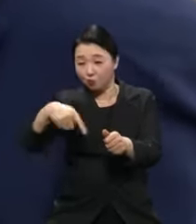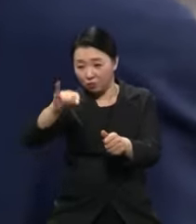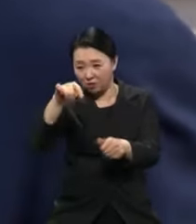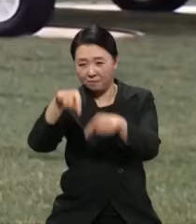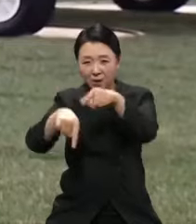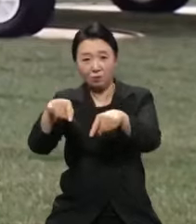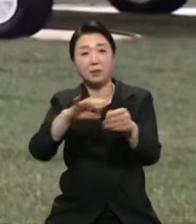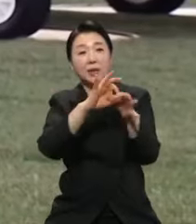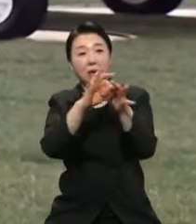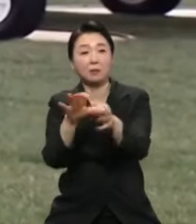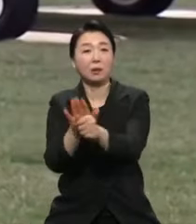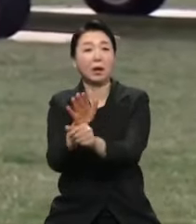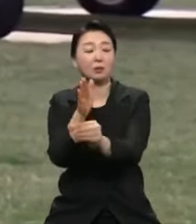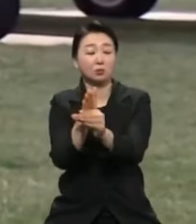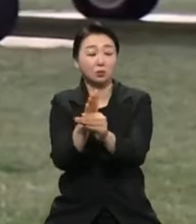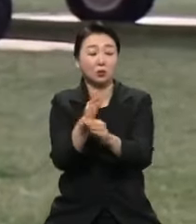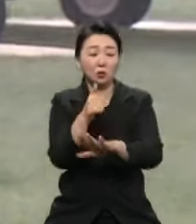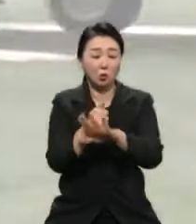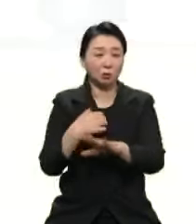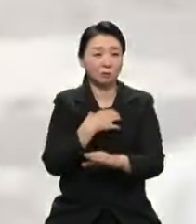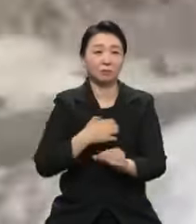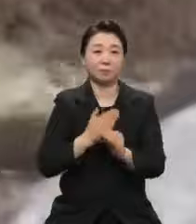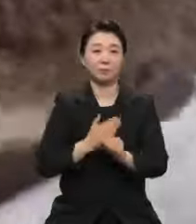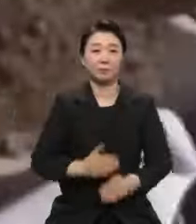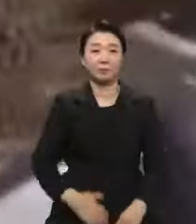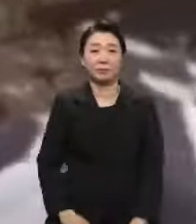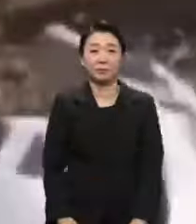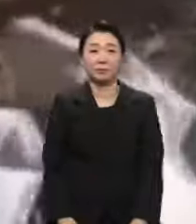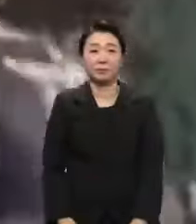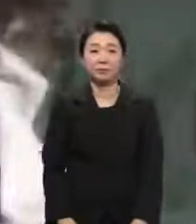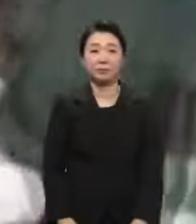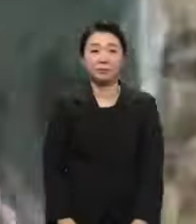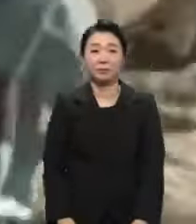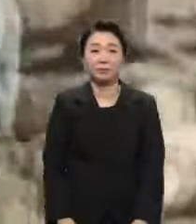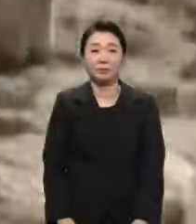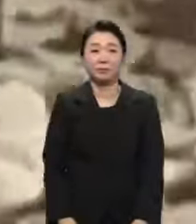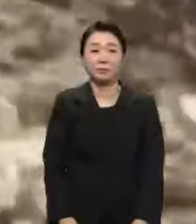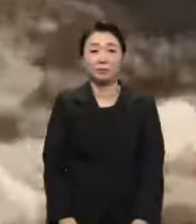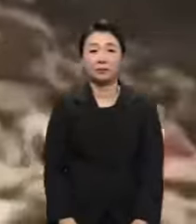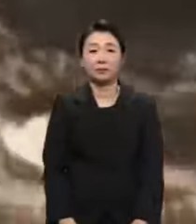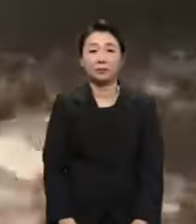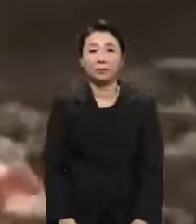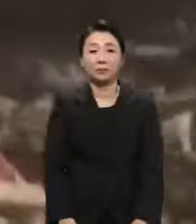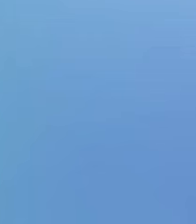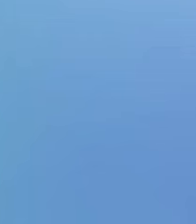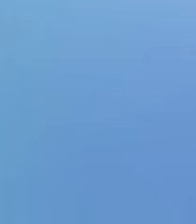방침이라고 밝혀 긴장이 더욱 고조되고 있습니다. JTBC 윤정식입니다.